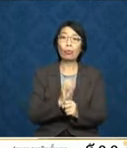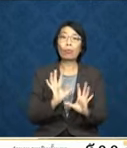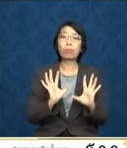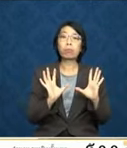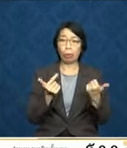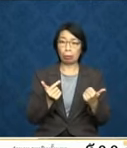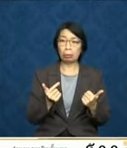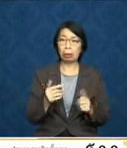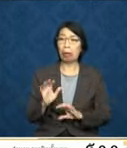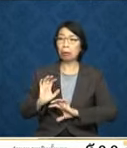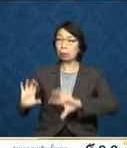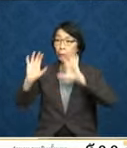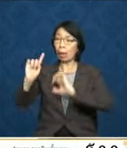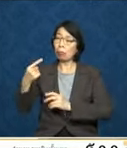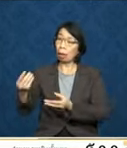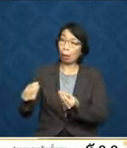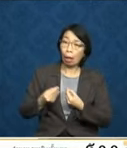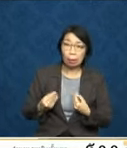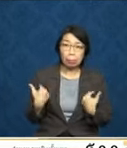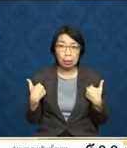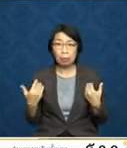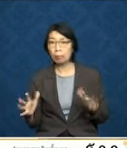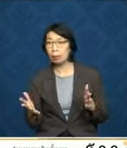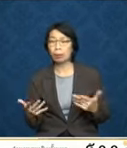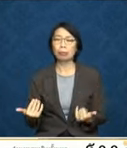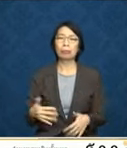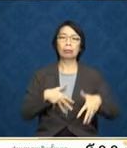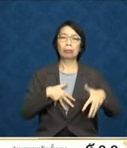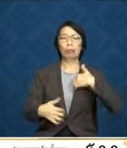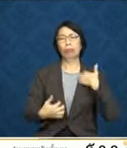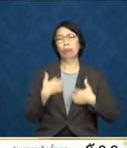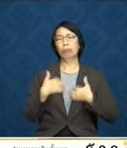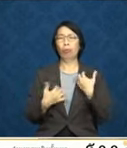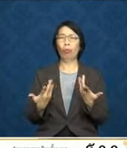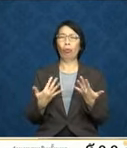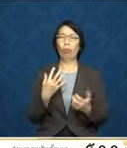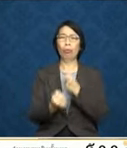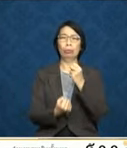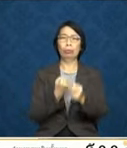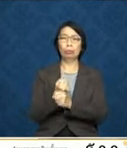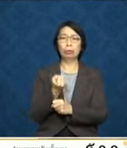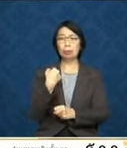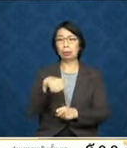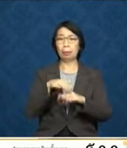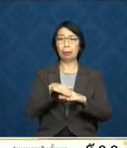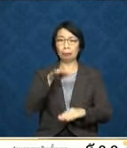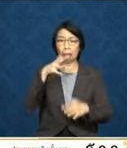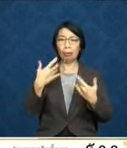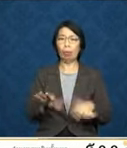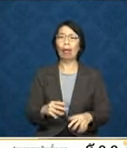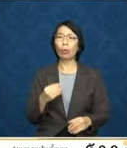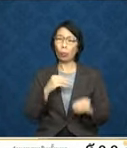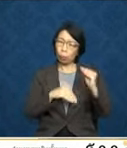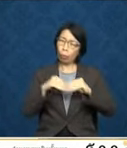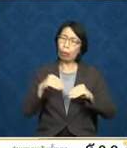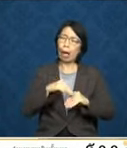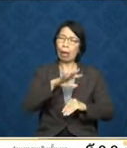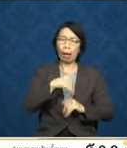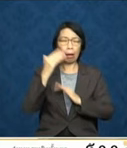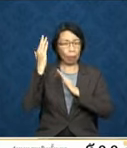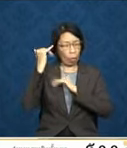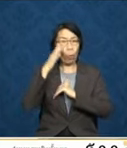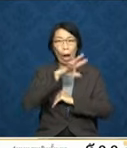ต่เฝ้ารอนะคะหลายๆคนเฝ้ารอโฉนดมาหลายสิบปีแล้วก็หวังพึ่งโครงการนี้อยากจะส่งต่อที่ดิน